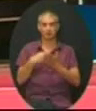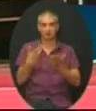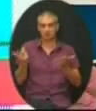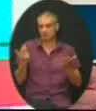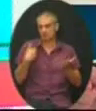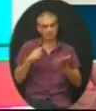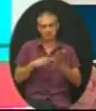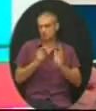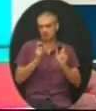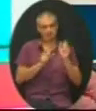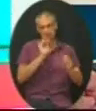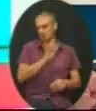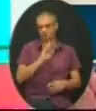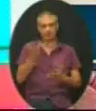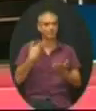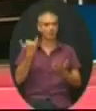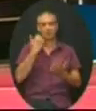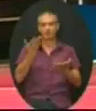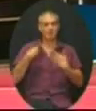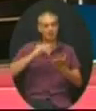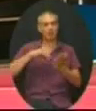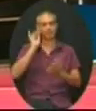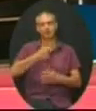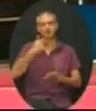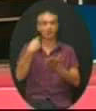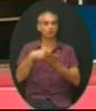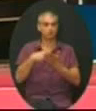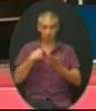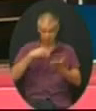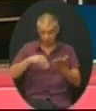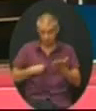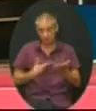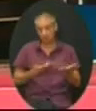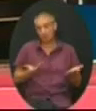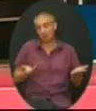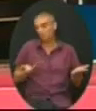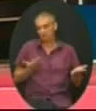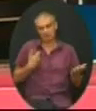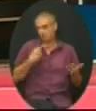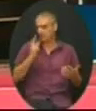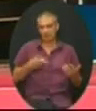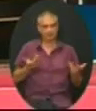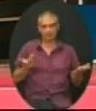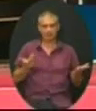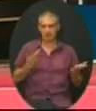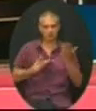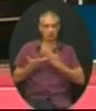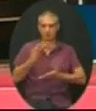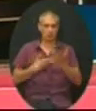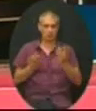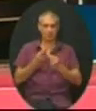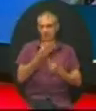אני לא מתכוון. הם מביאים לי כל היום לחתום על עצומות נגד שר האוצר, אז אני חותם. לא צריך פה לשתף פעולה